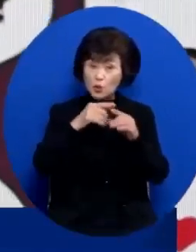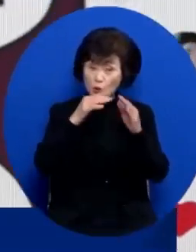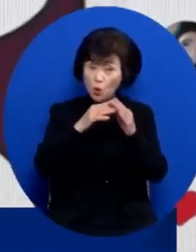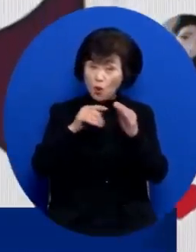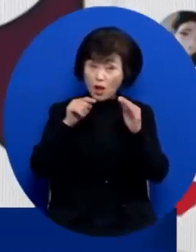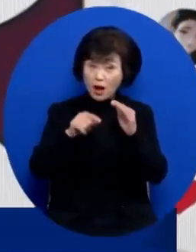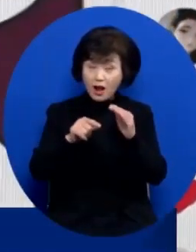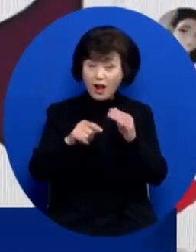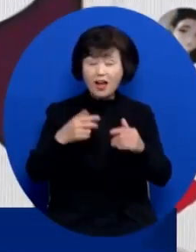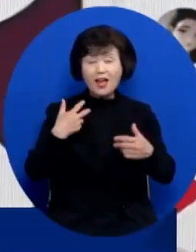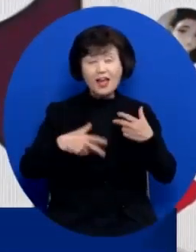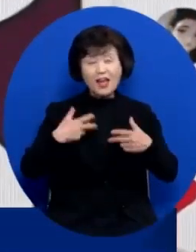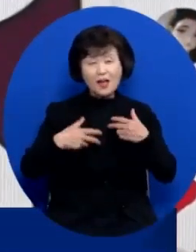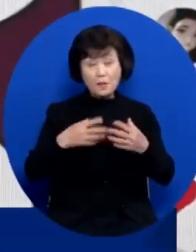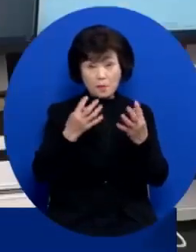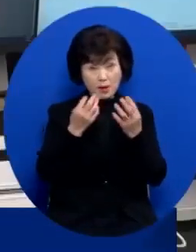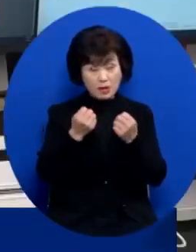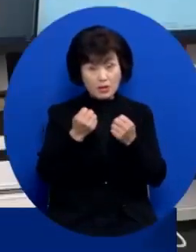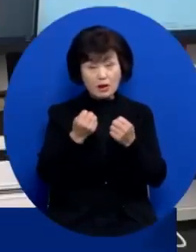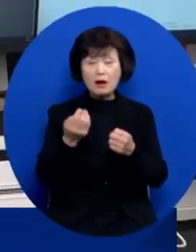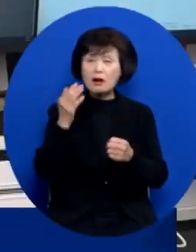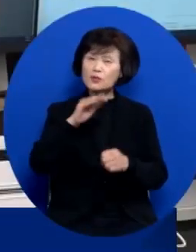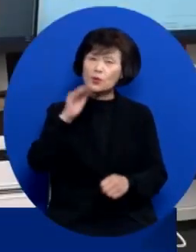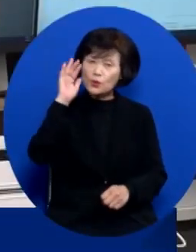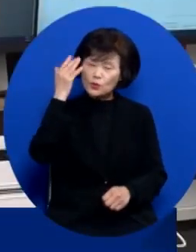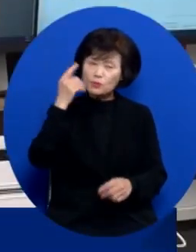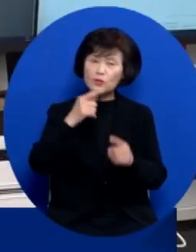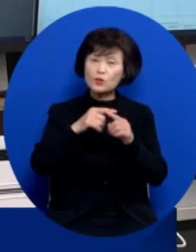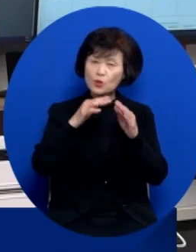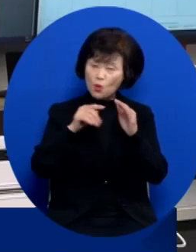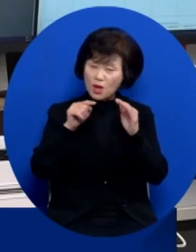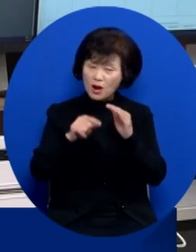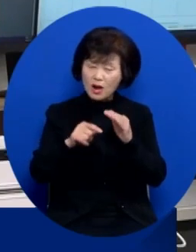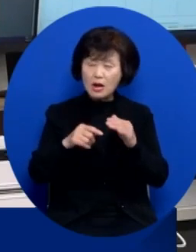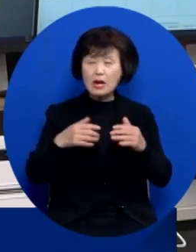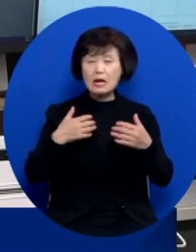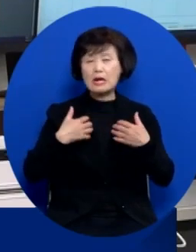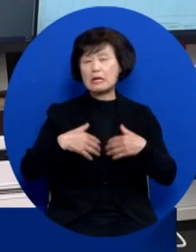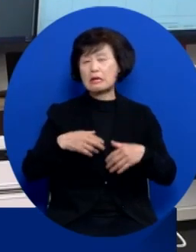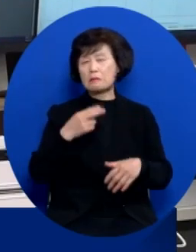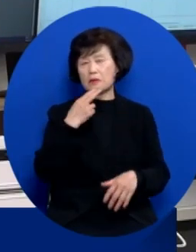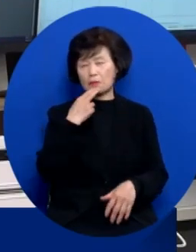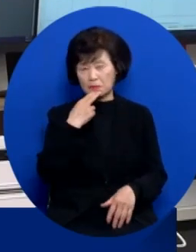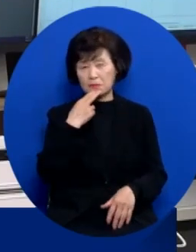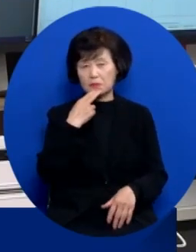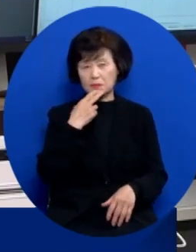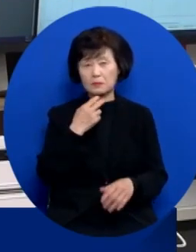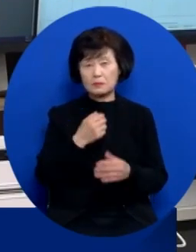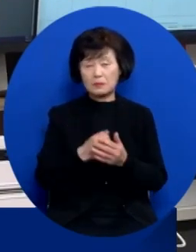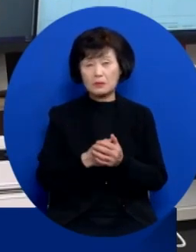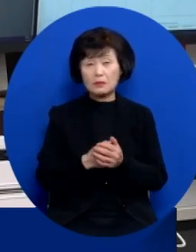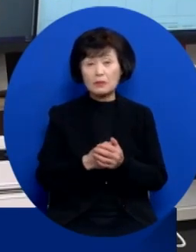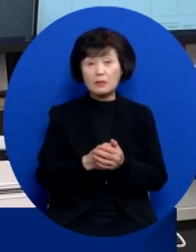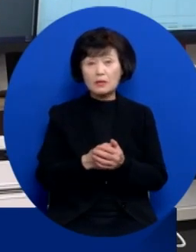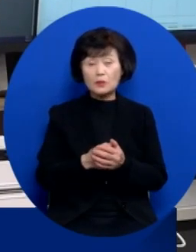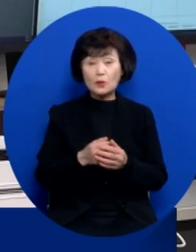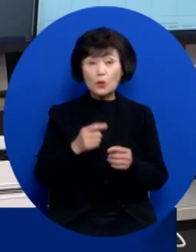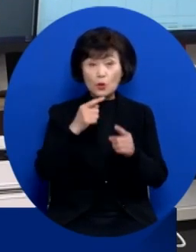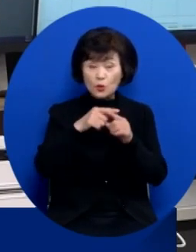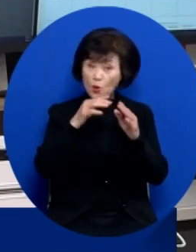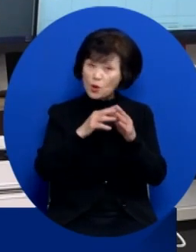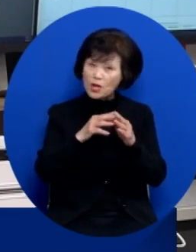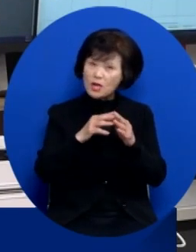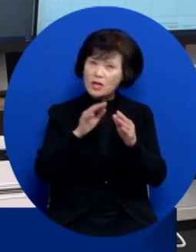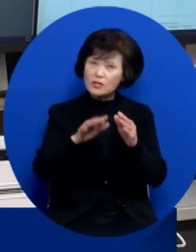일들은 다 이제 교회에서 일어나곤 했었는데 요즘 보니까 교회에서 재밌는 일이 일어나지가 않더라고요. 좀 어렵고 아 교회에서